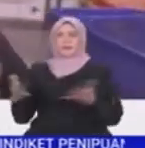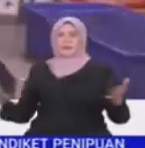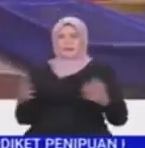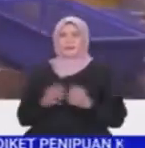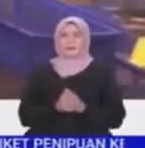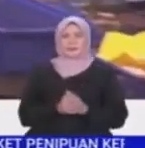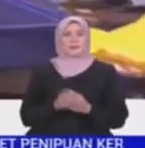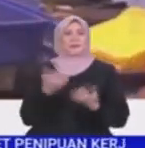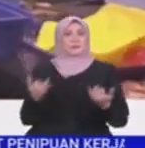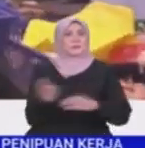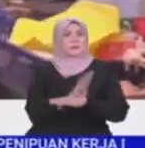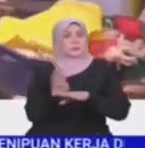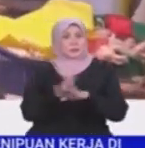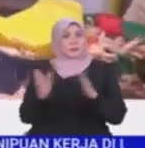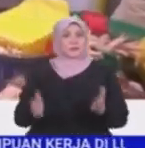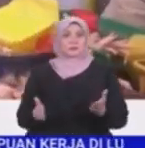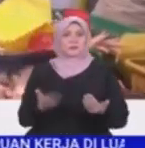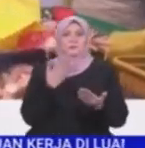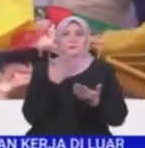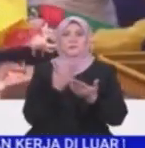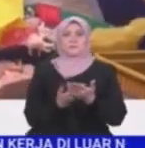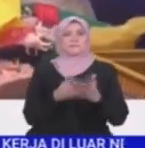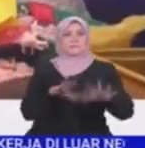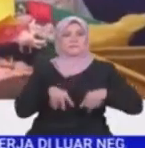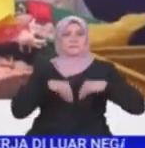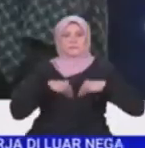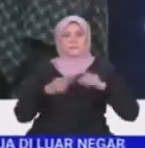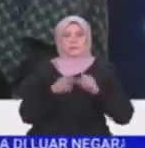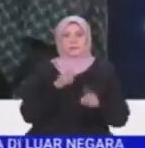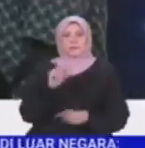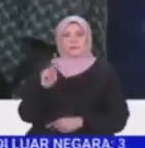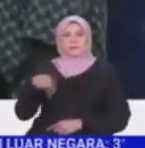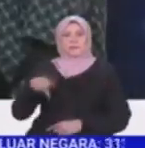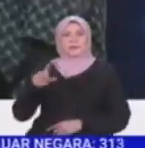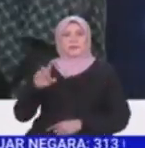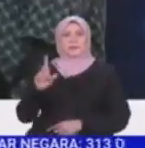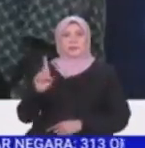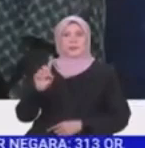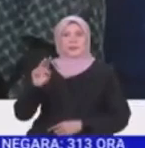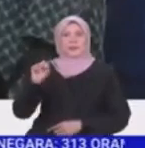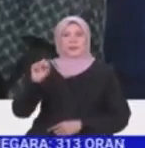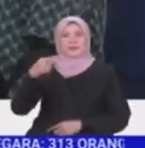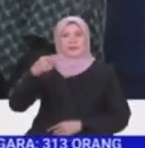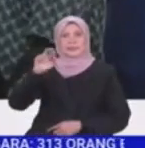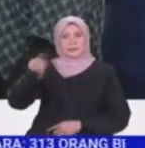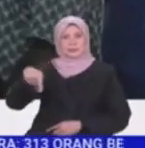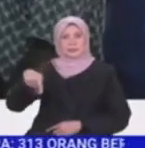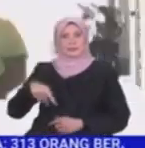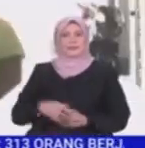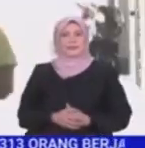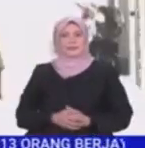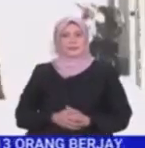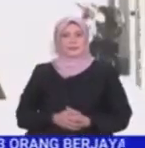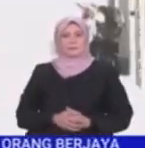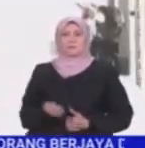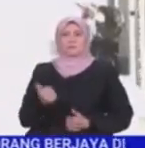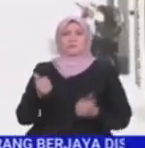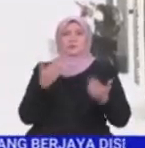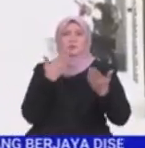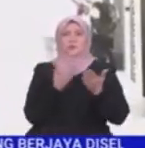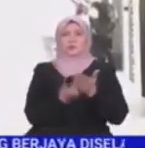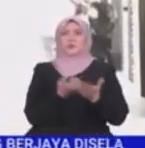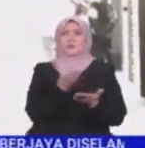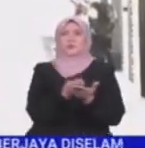peniaga yang ditemui menyambut baik pelaksanaan langkah diambil KPDN HEP. Baguslah, sebab ni kan ekonomi